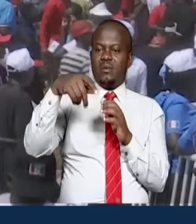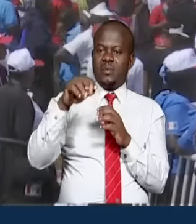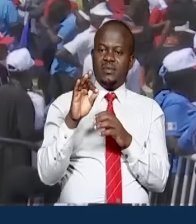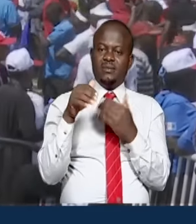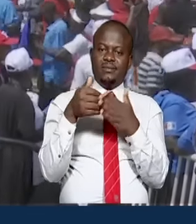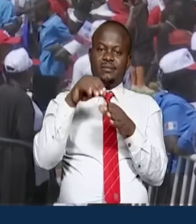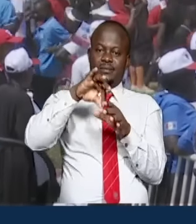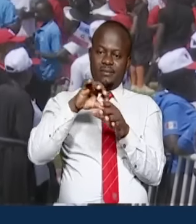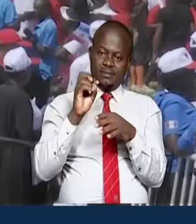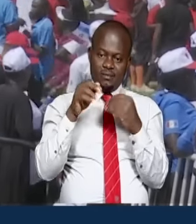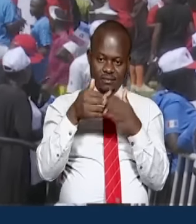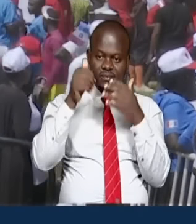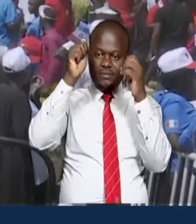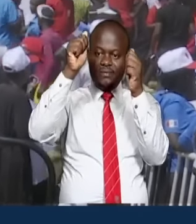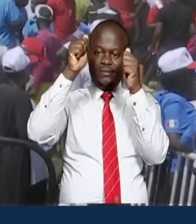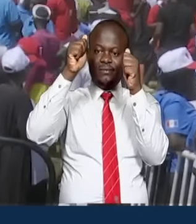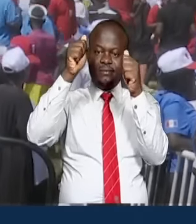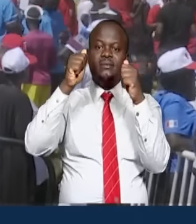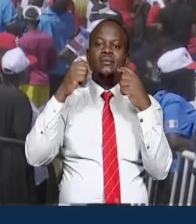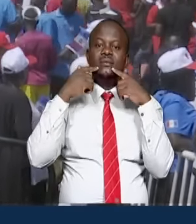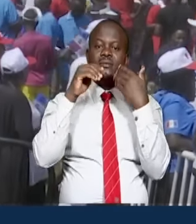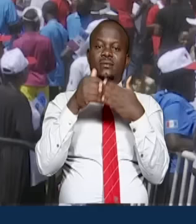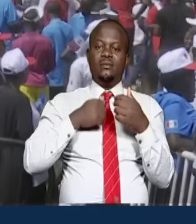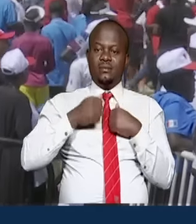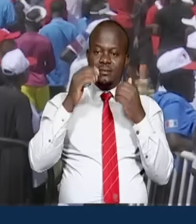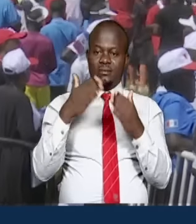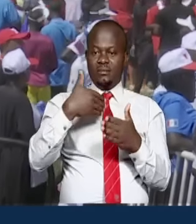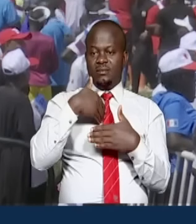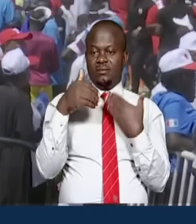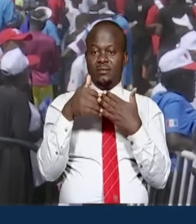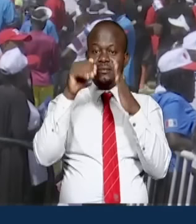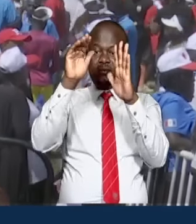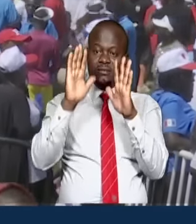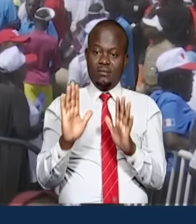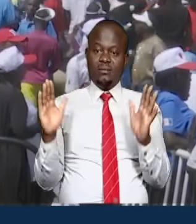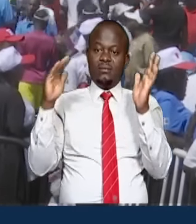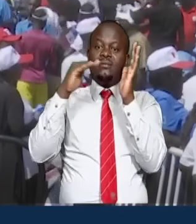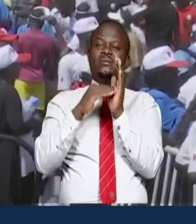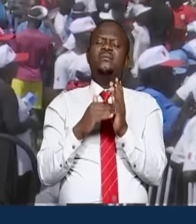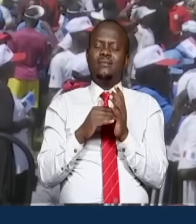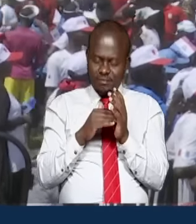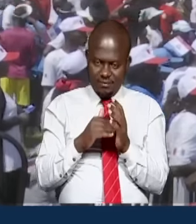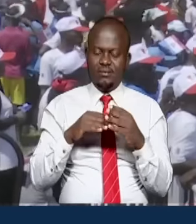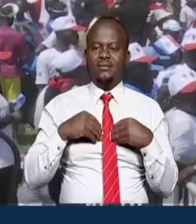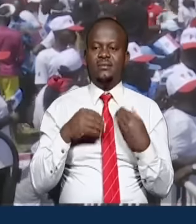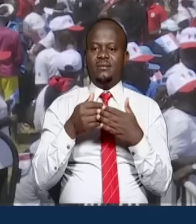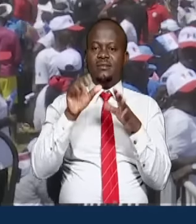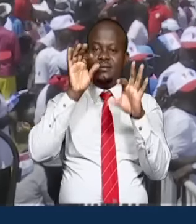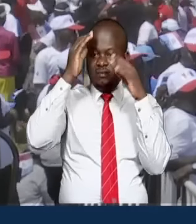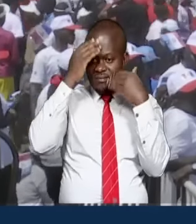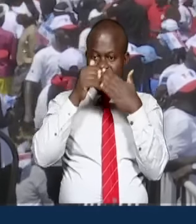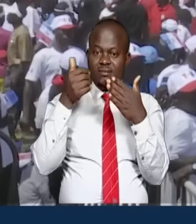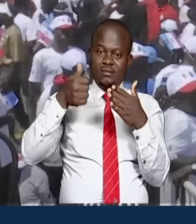aya matora cyangwa se n'uko kwiyamamaza yavuze yuko abanyarwanda bafite ubudasa ndetse aticuza yuko babuhisemo kubera ko